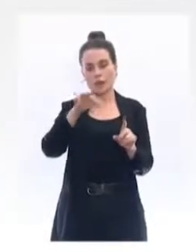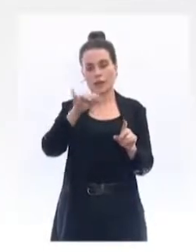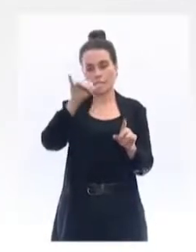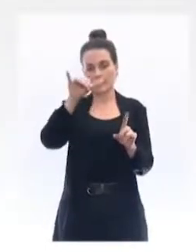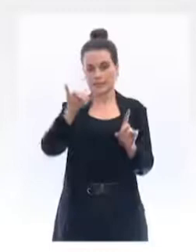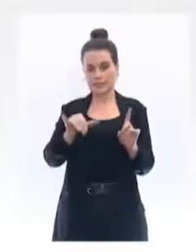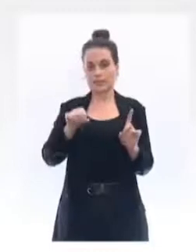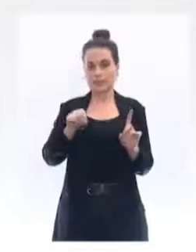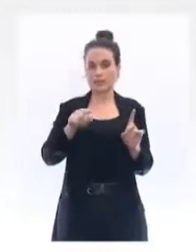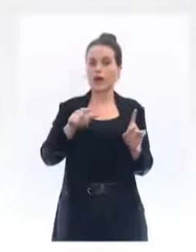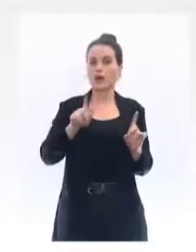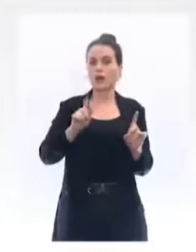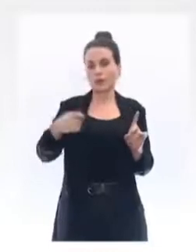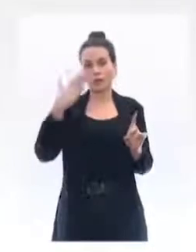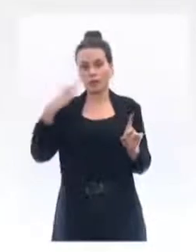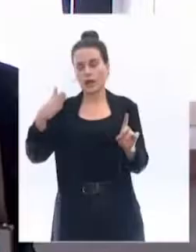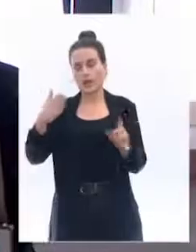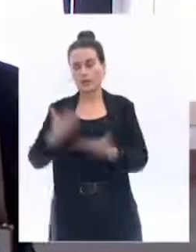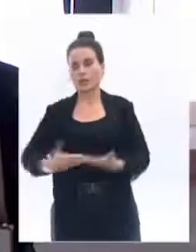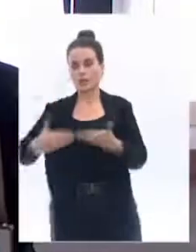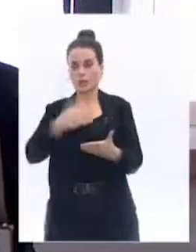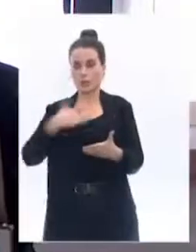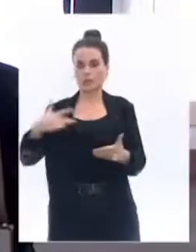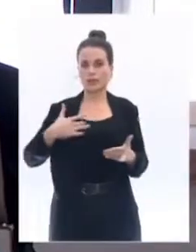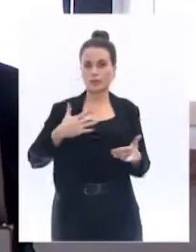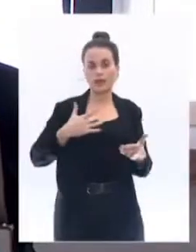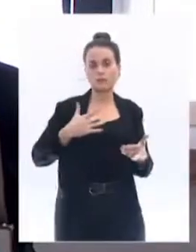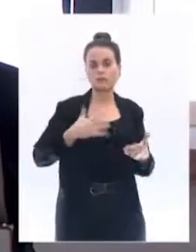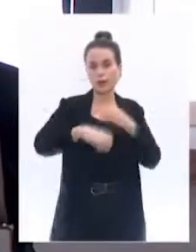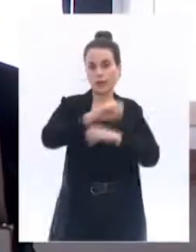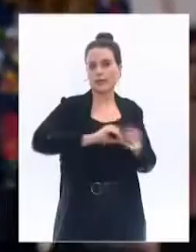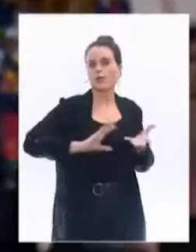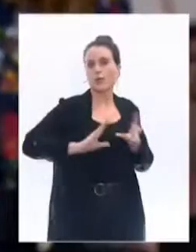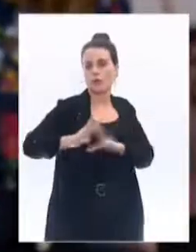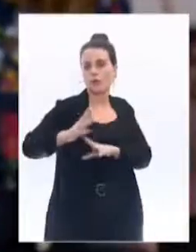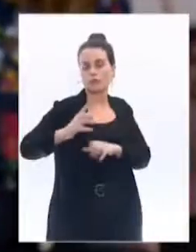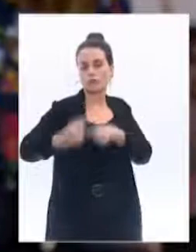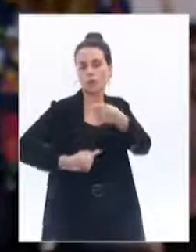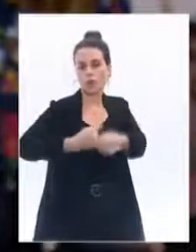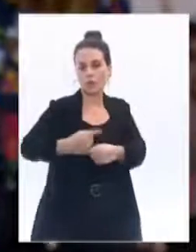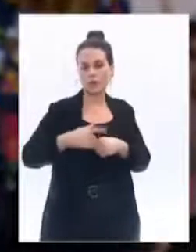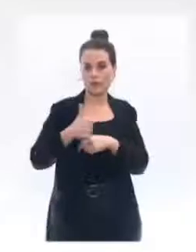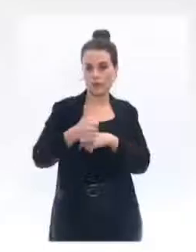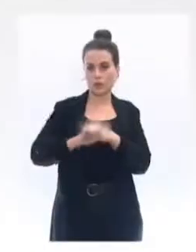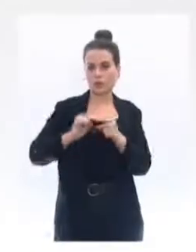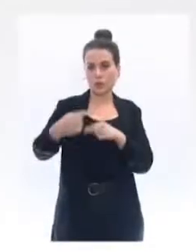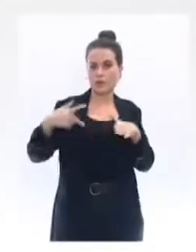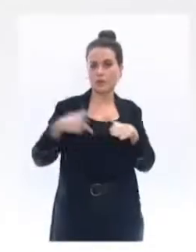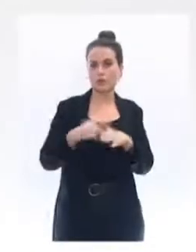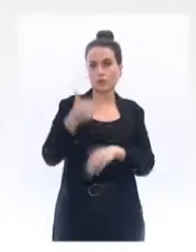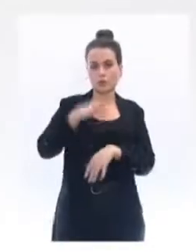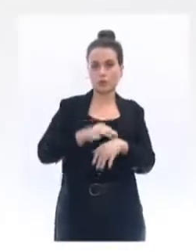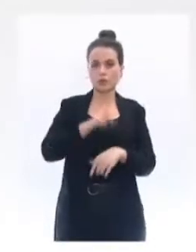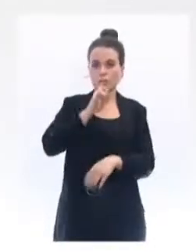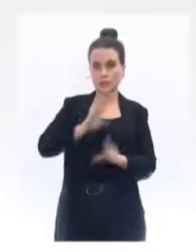de des circonstances sanitaires et donc elle cela consistera en début de semaine en une minute de silence mais il ya aussi des activités pédagogiques